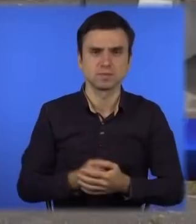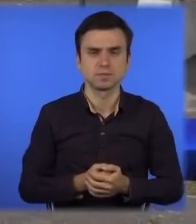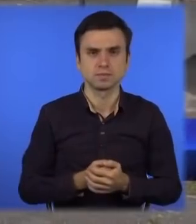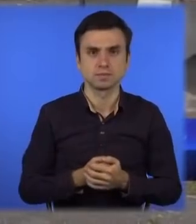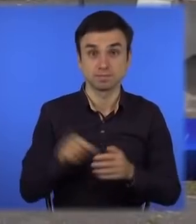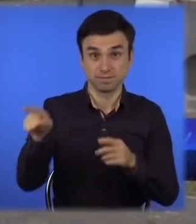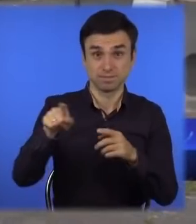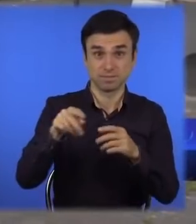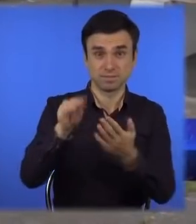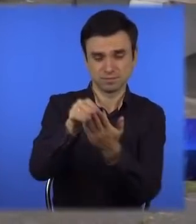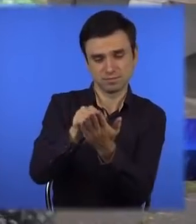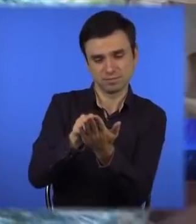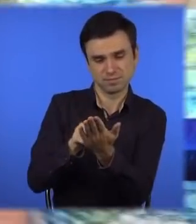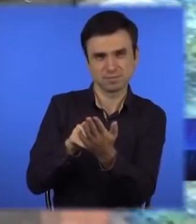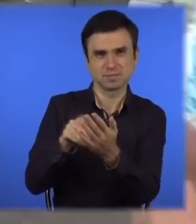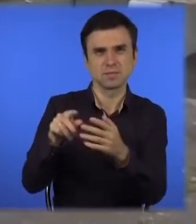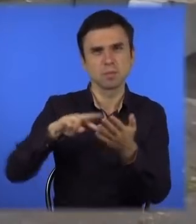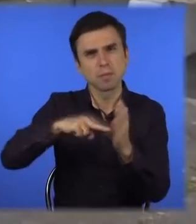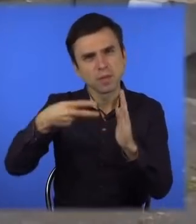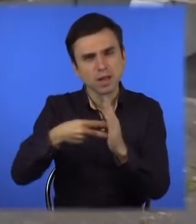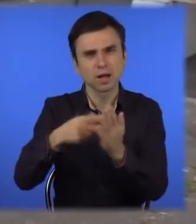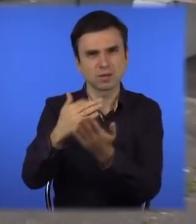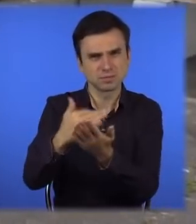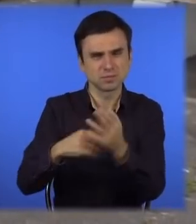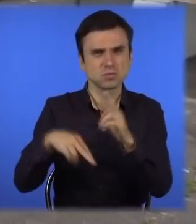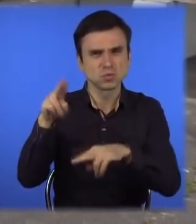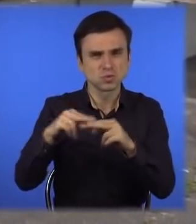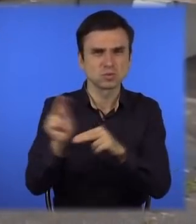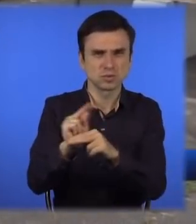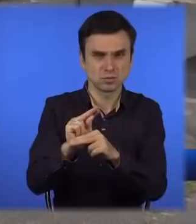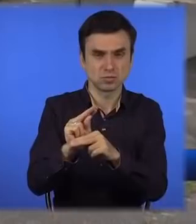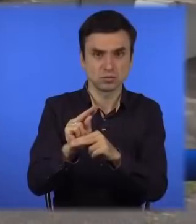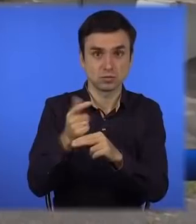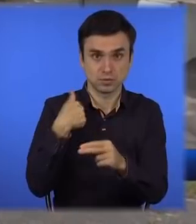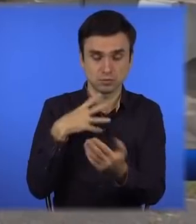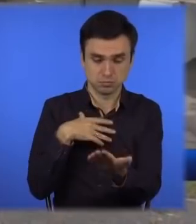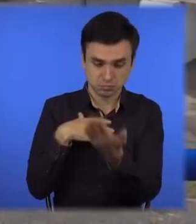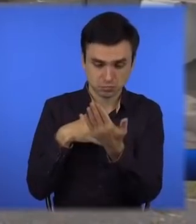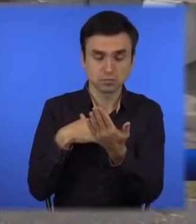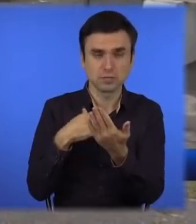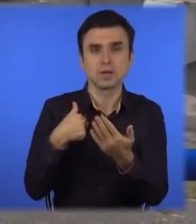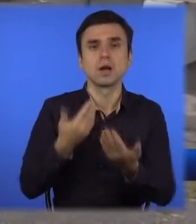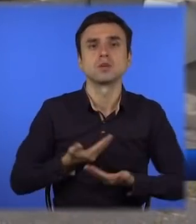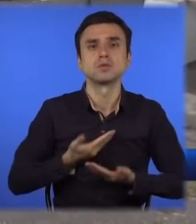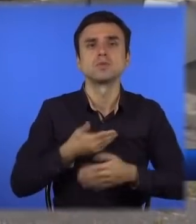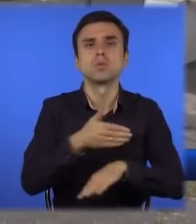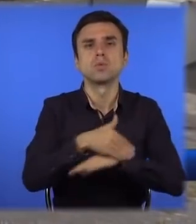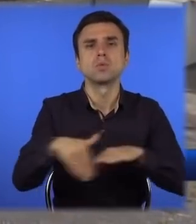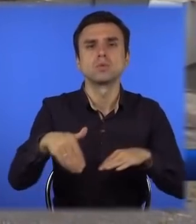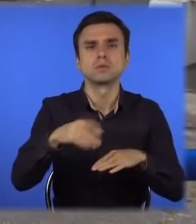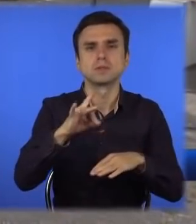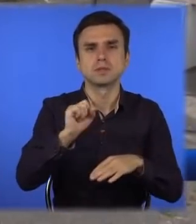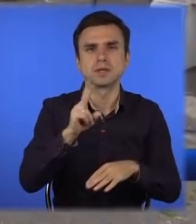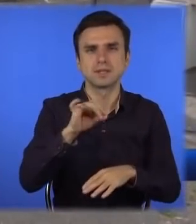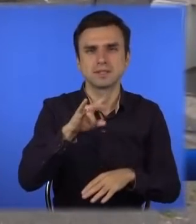то ли під магазин, то ли під шаурму зробити, а людям от це на 3 чоловіка маленьку поставили. Всю життя була така велика,